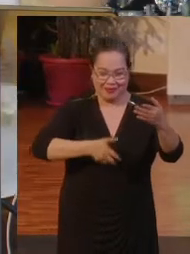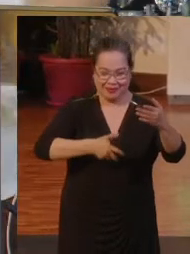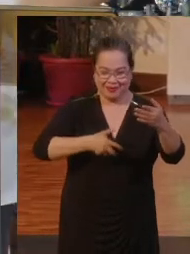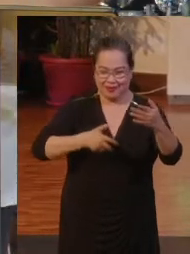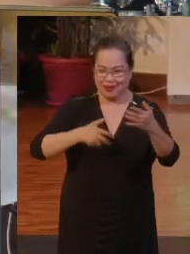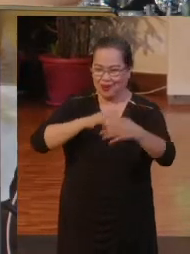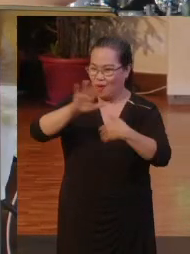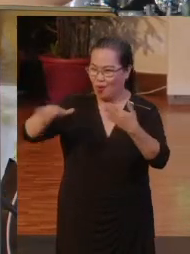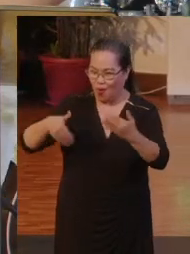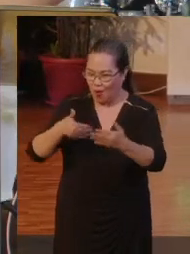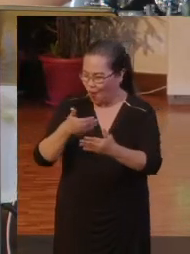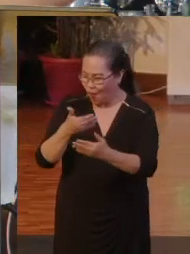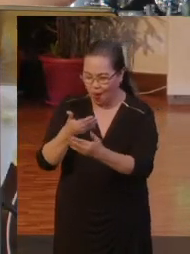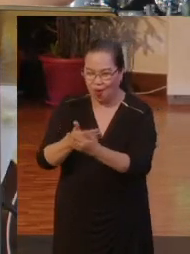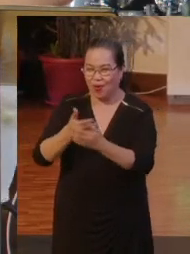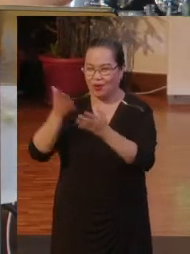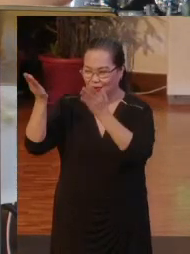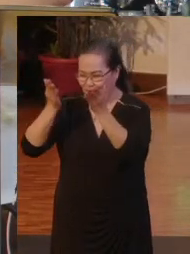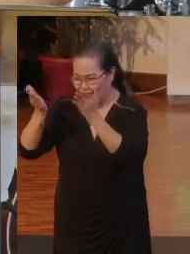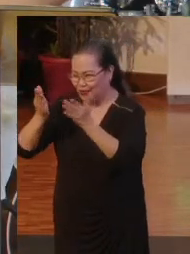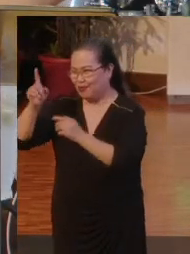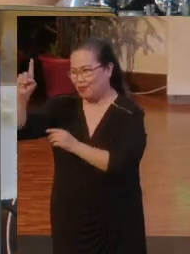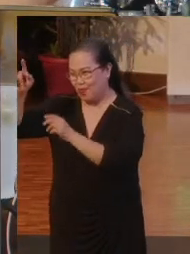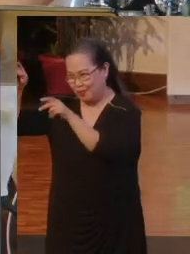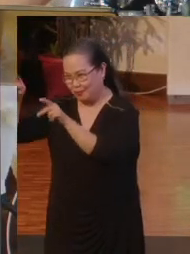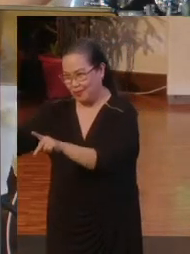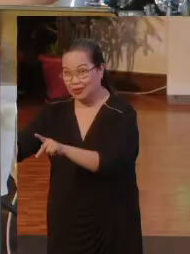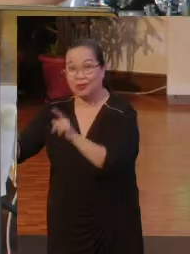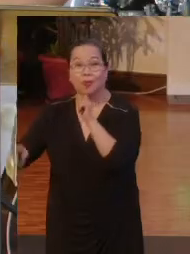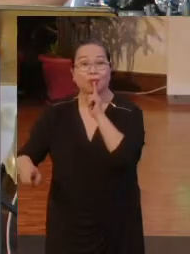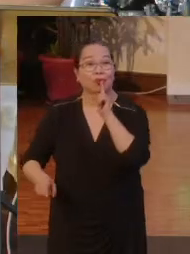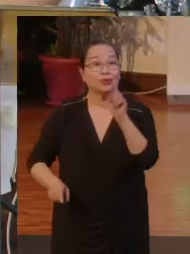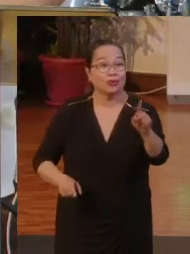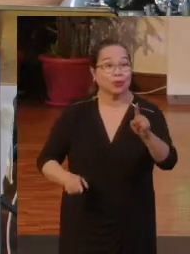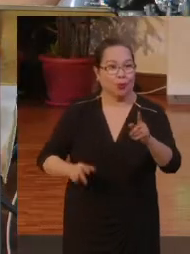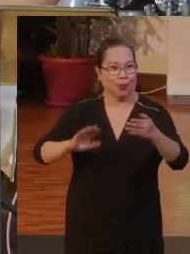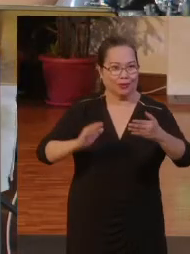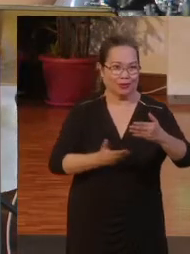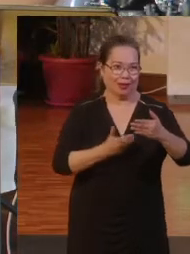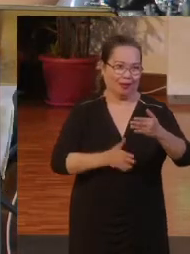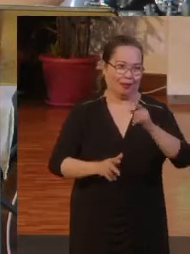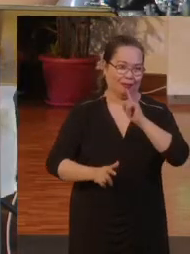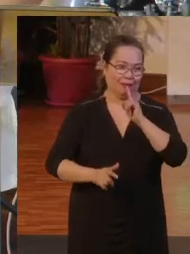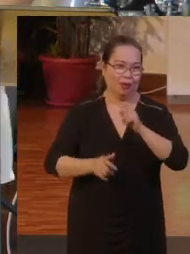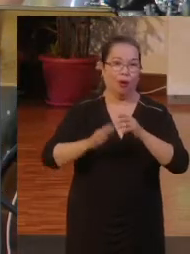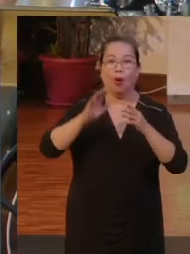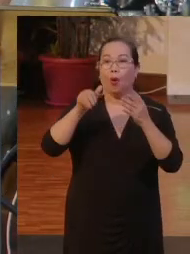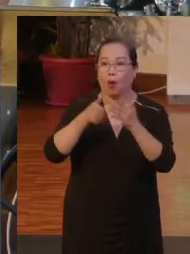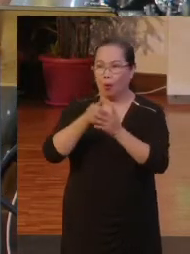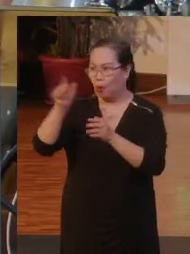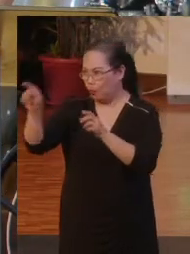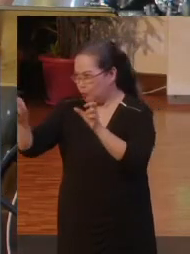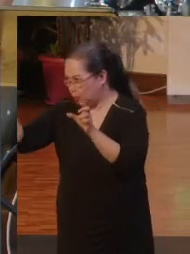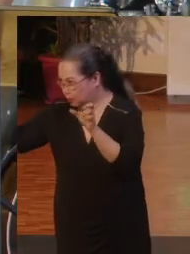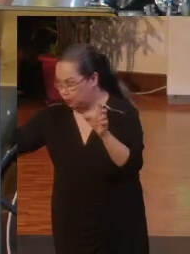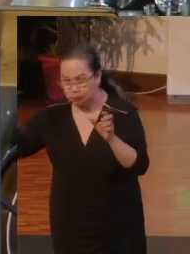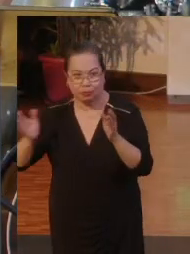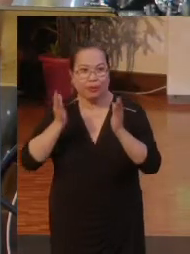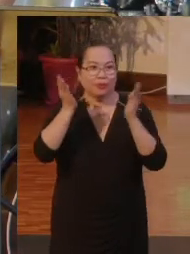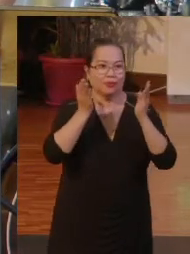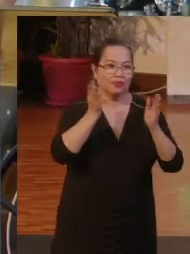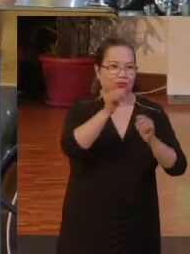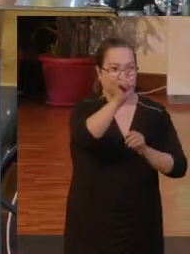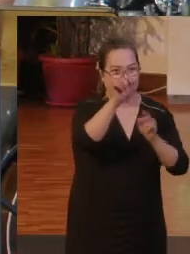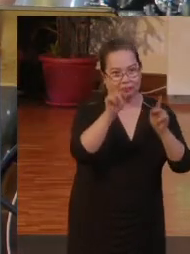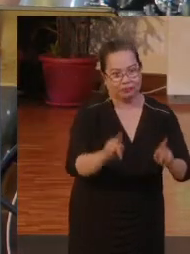Everybody serves somebody. Tunay yung awit na yun. Everybody serves